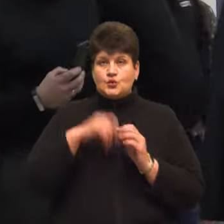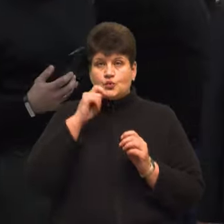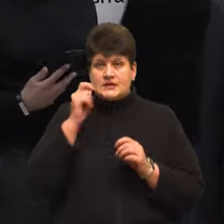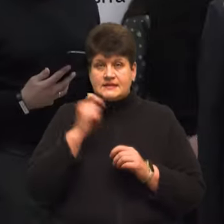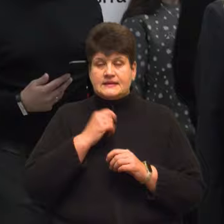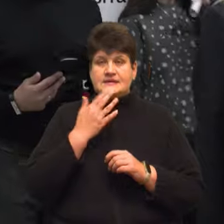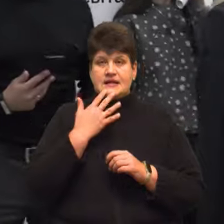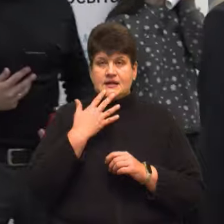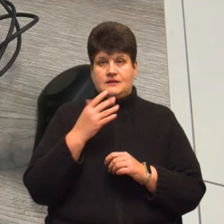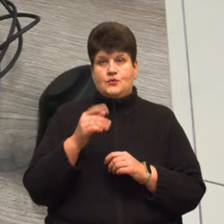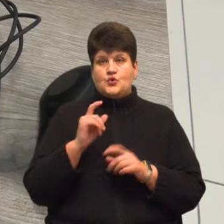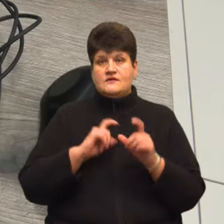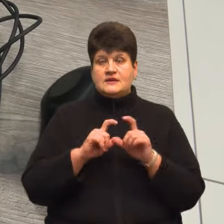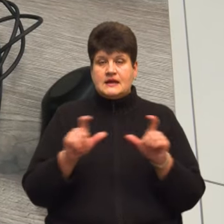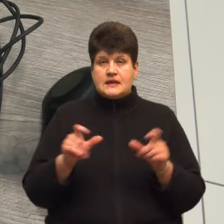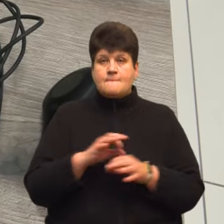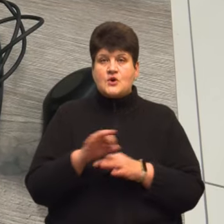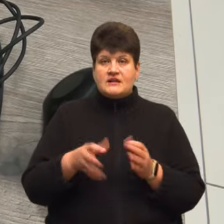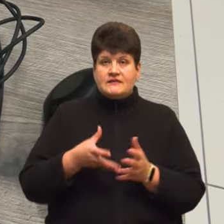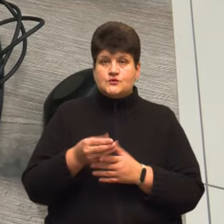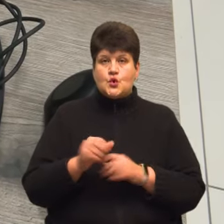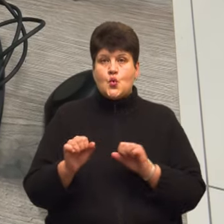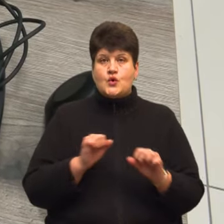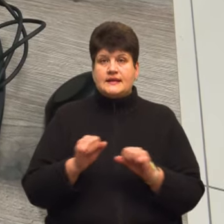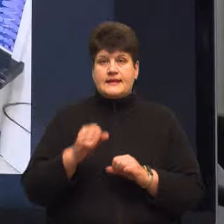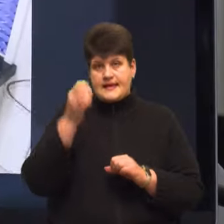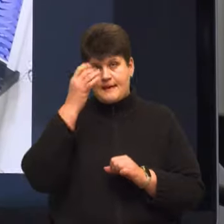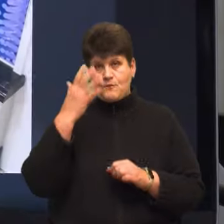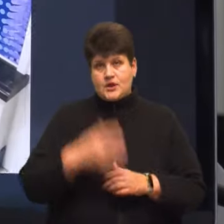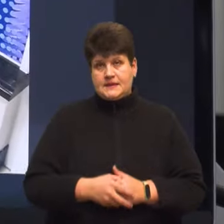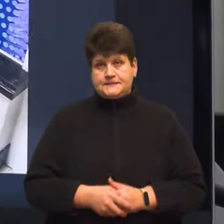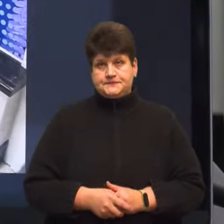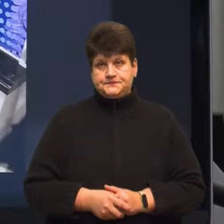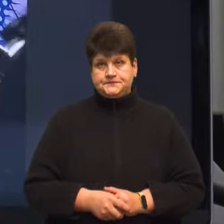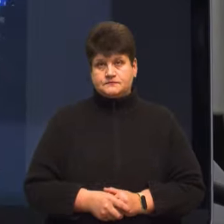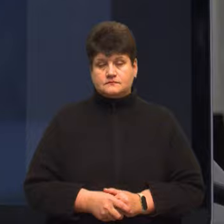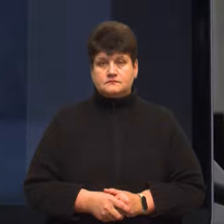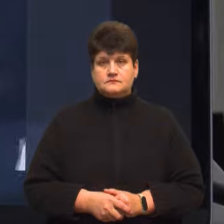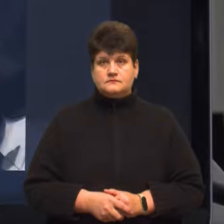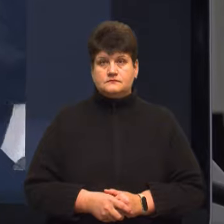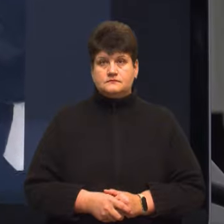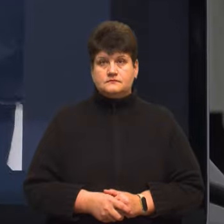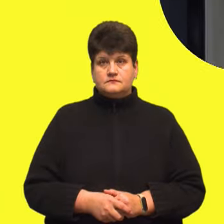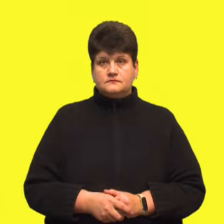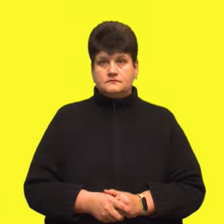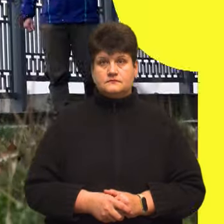університетом проєкт фінансує уряд Японії Максим Сказків Андрій Прокопів суспільне новини